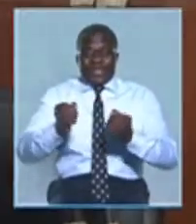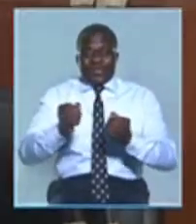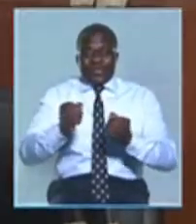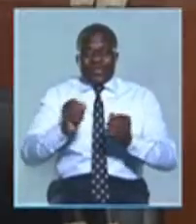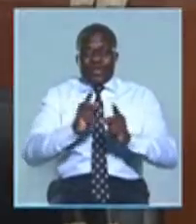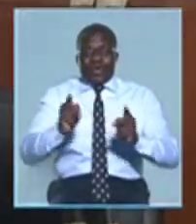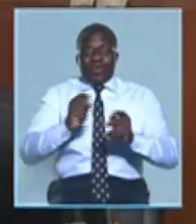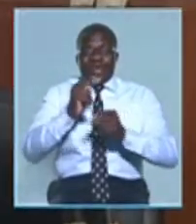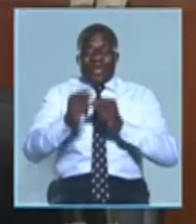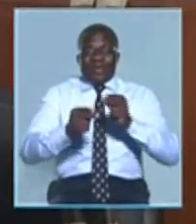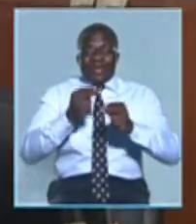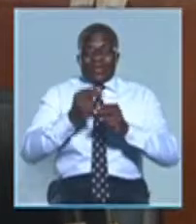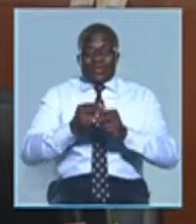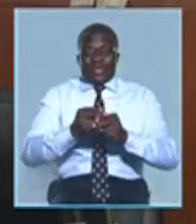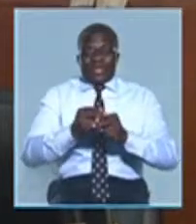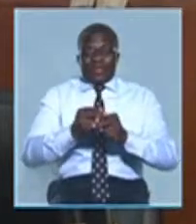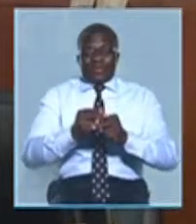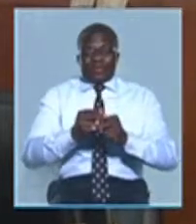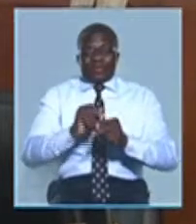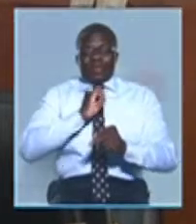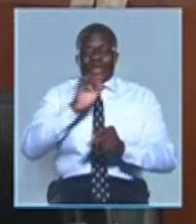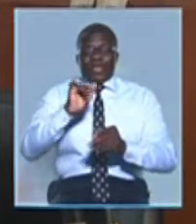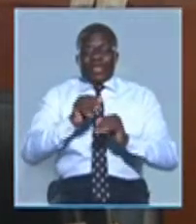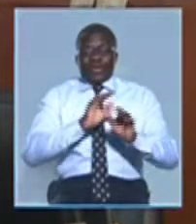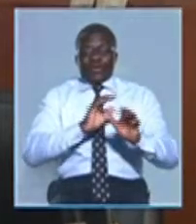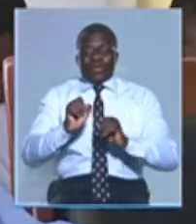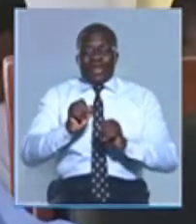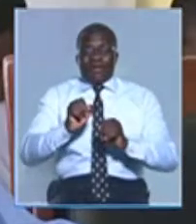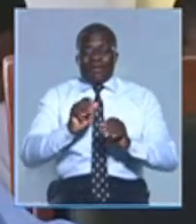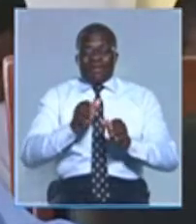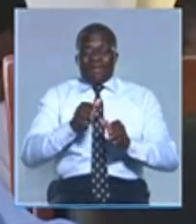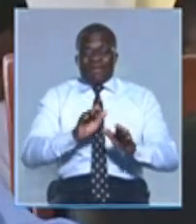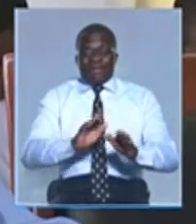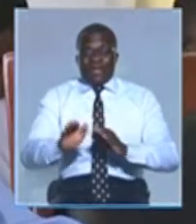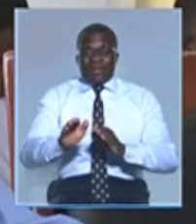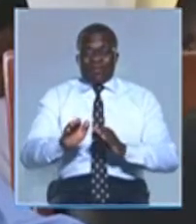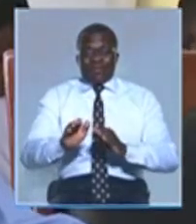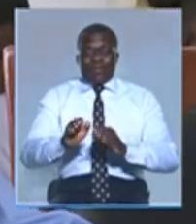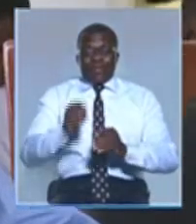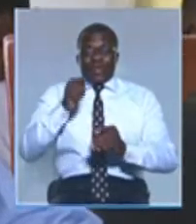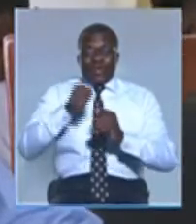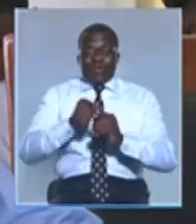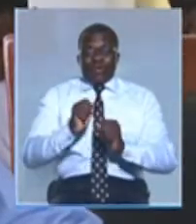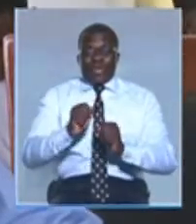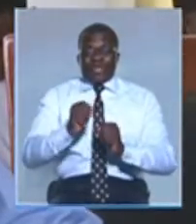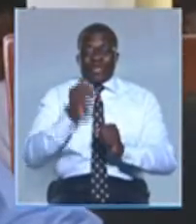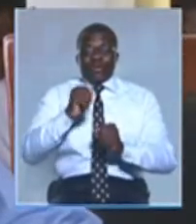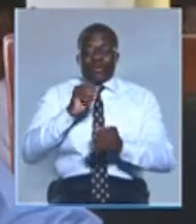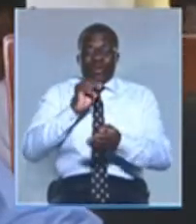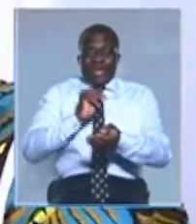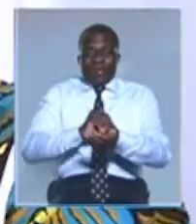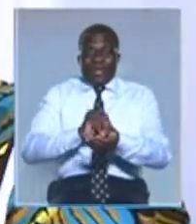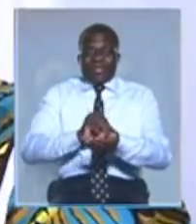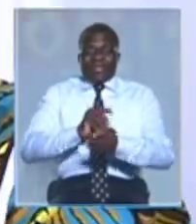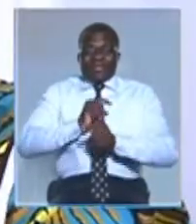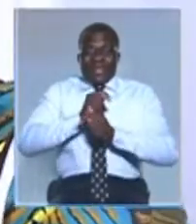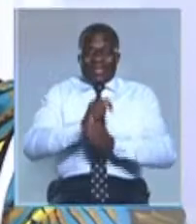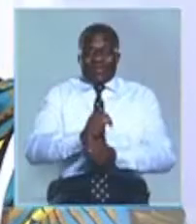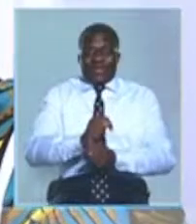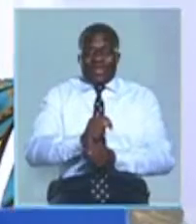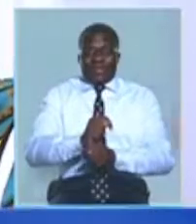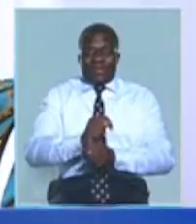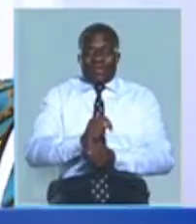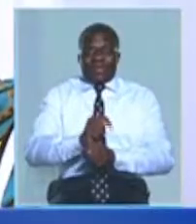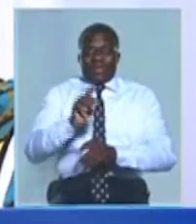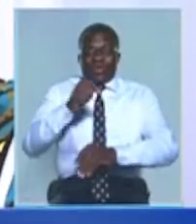plan national. Rien ne sera cédé aux faux acteurs de la médecine traditionnelle.